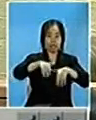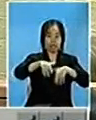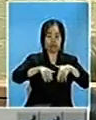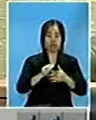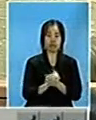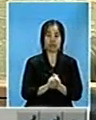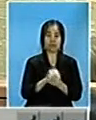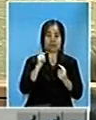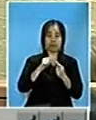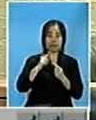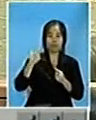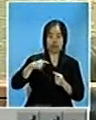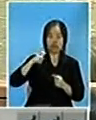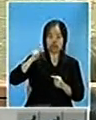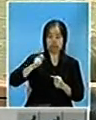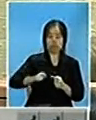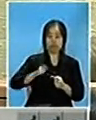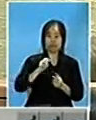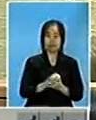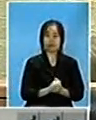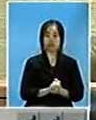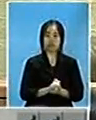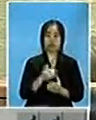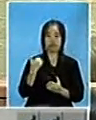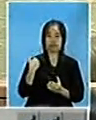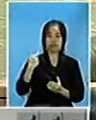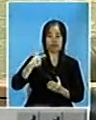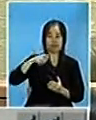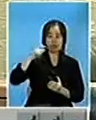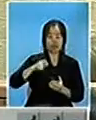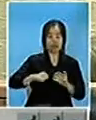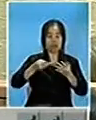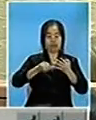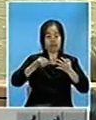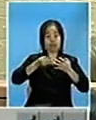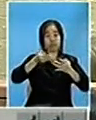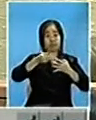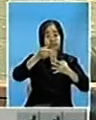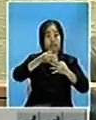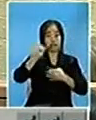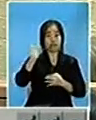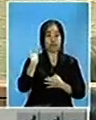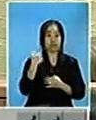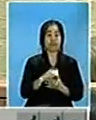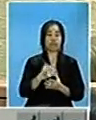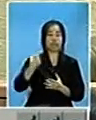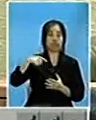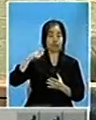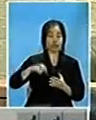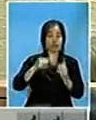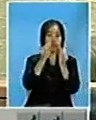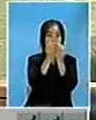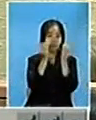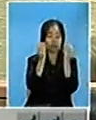ลสถิตยุติธรรมมีศาลชั้นต้นศาลอุทธรณ์ศาลฎีกาเราพูดถึงศาลรัฐธรรมนูญเราพูดถึงเรื่อง